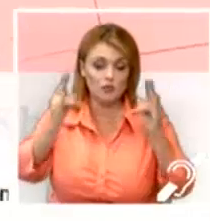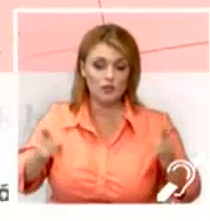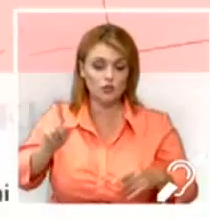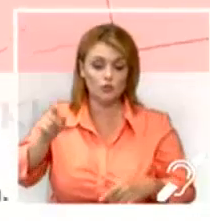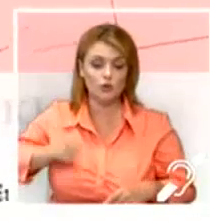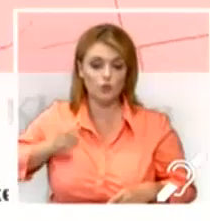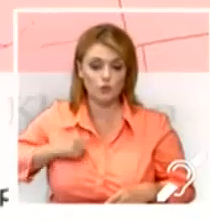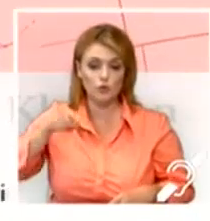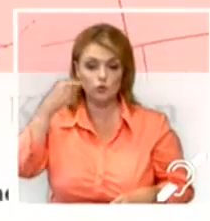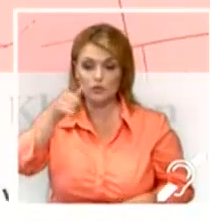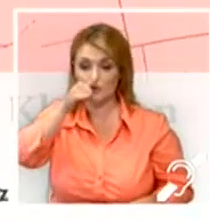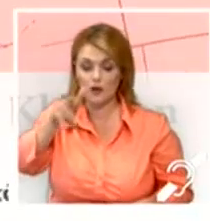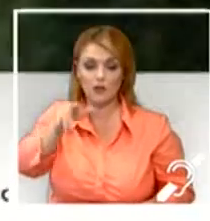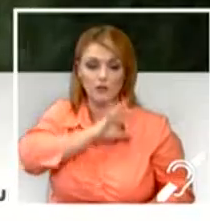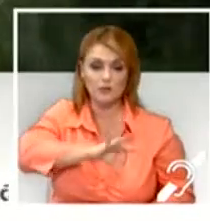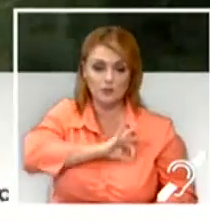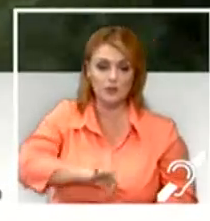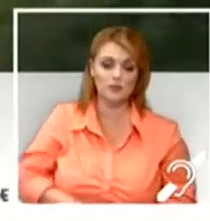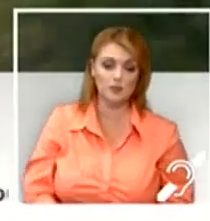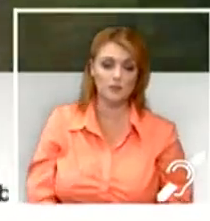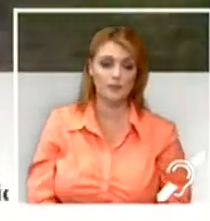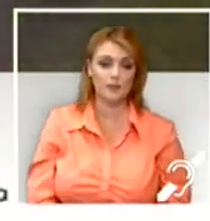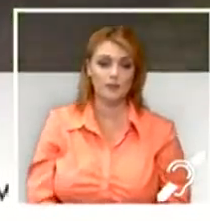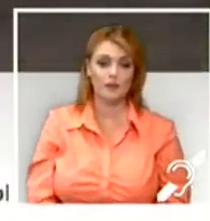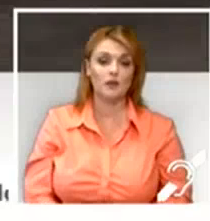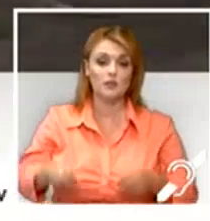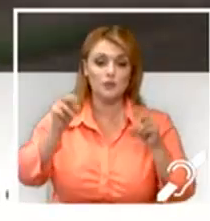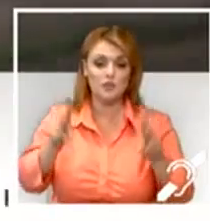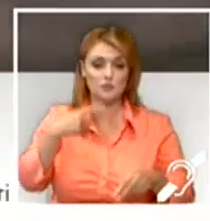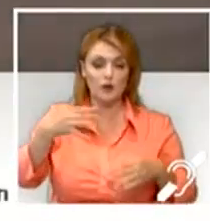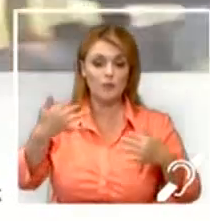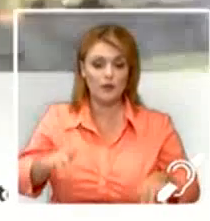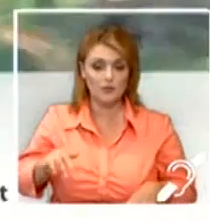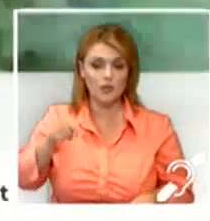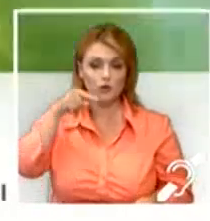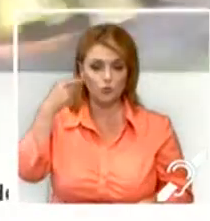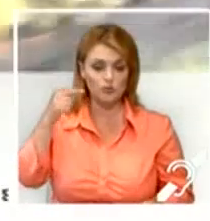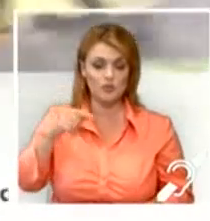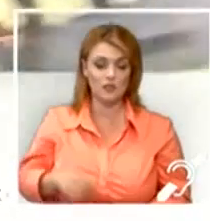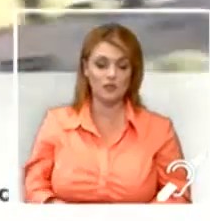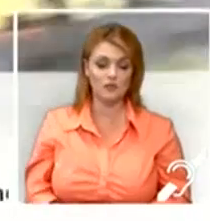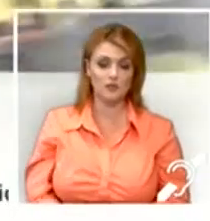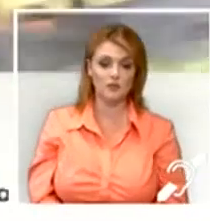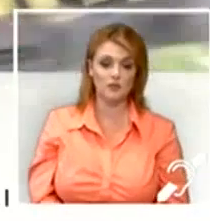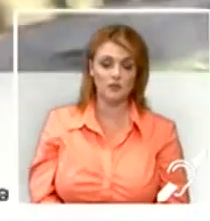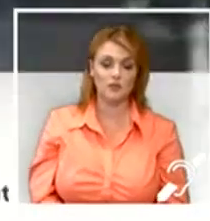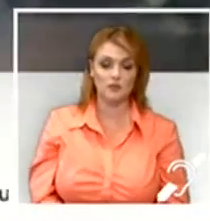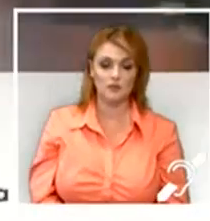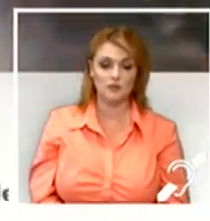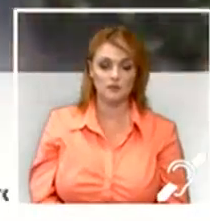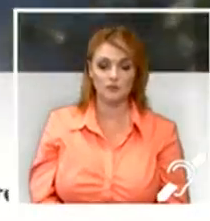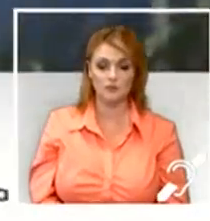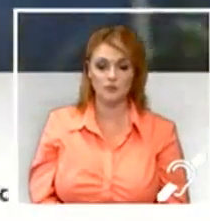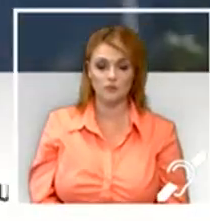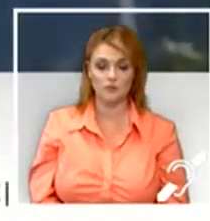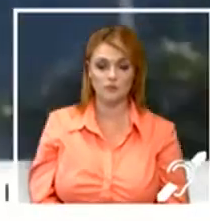invaziei, este perla întregii ofensive și experții spun că pierderea sa ar submina grav încercările Rusiei de a prezenta